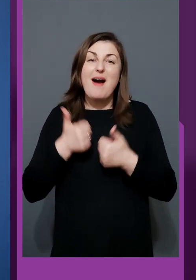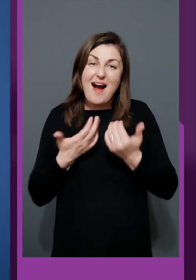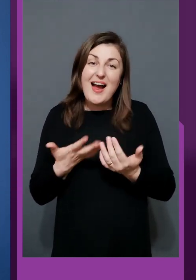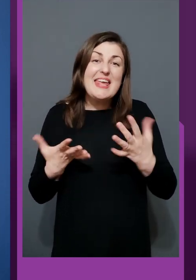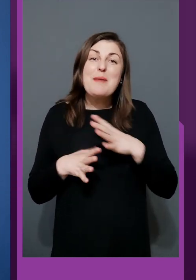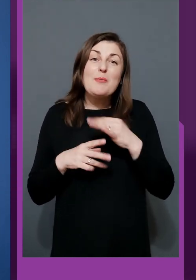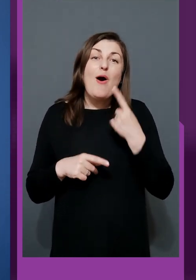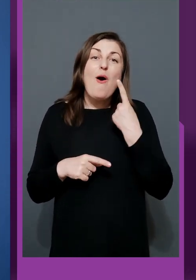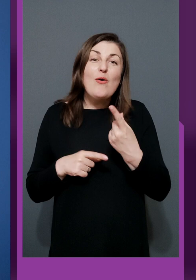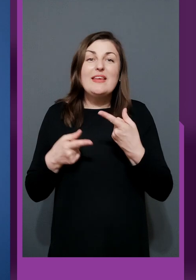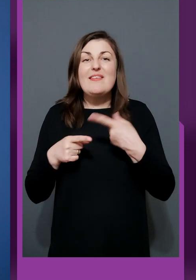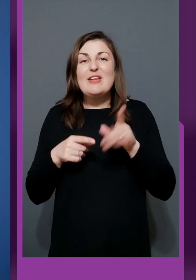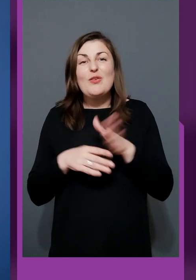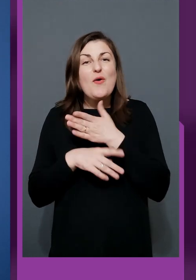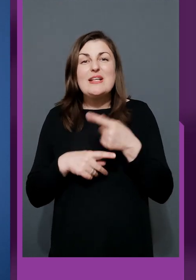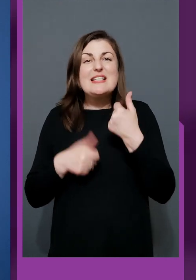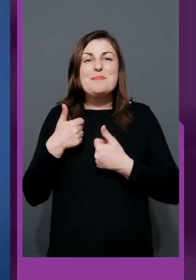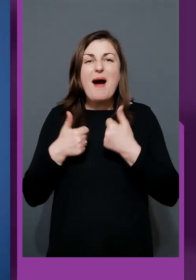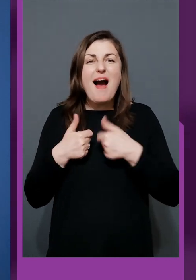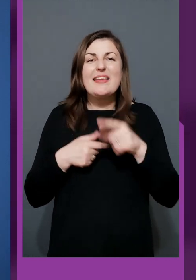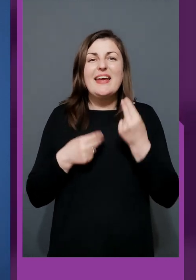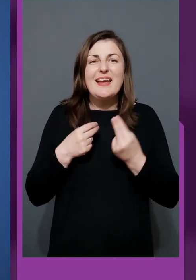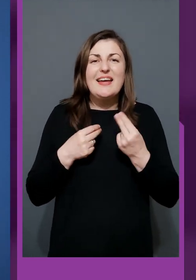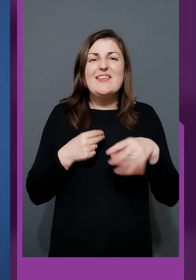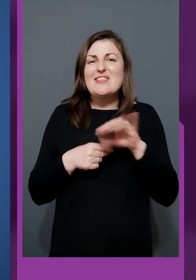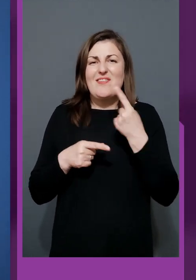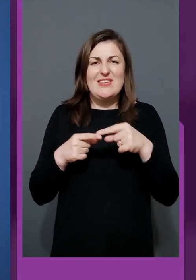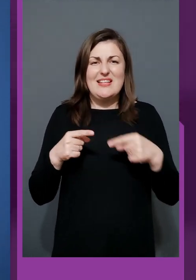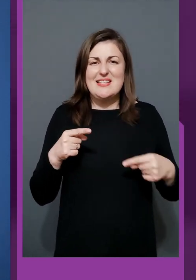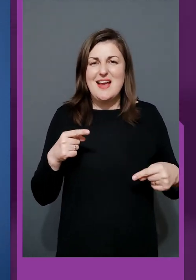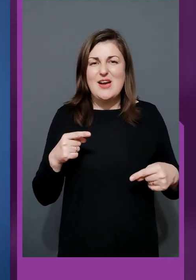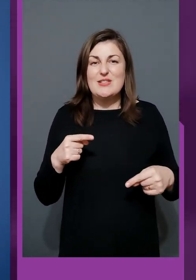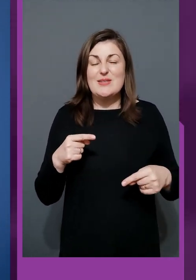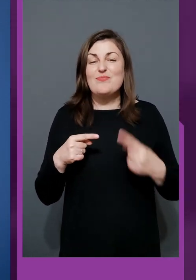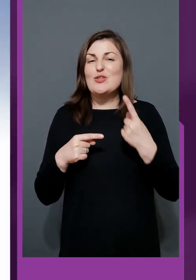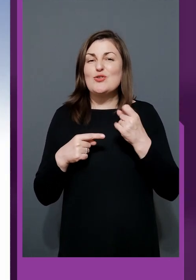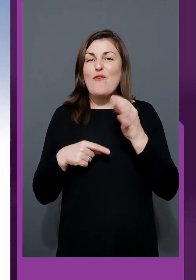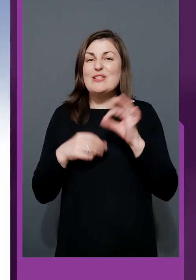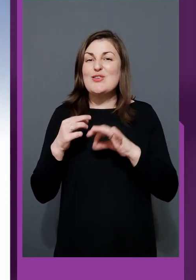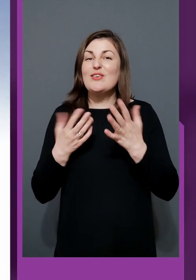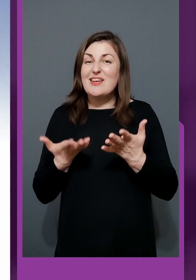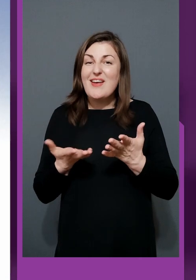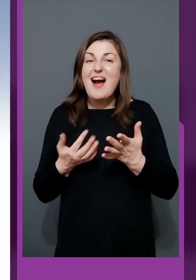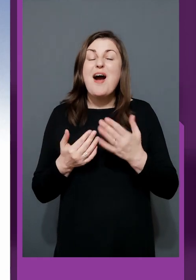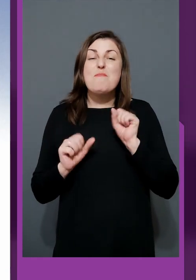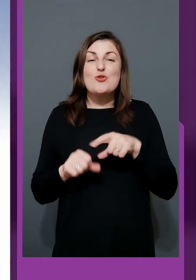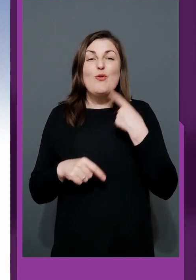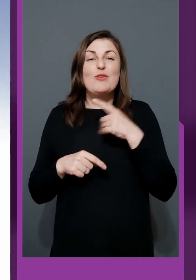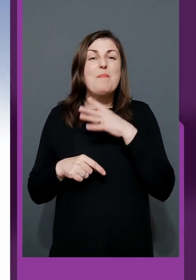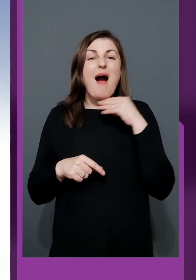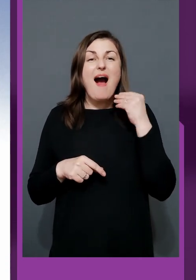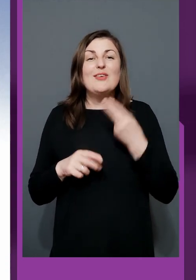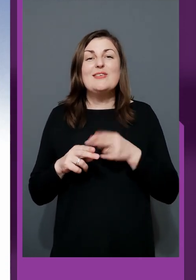але один від одного ці змагання турніри ігри відрізняються 100% от власне ми можемо говорити